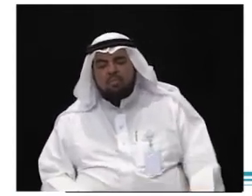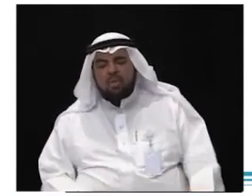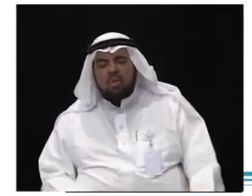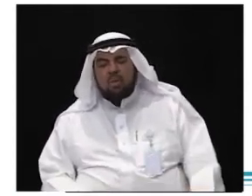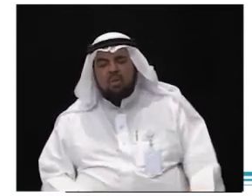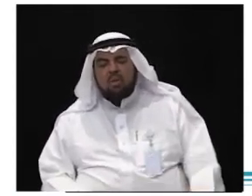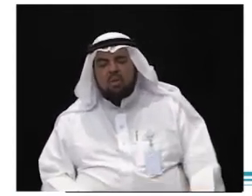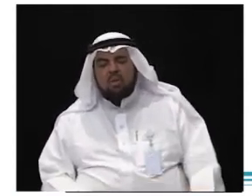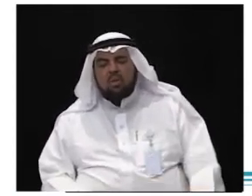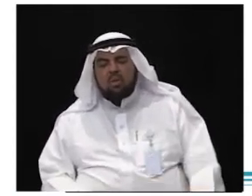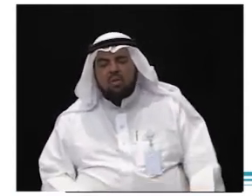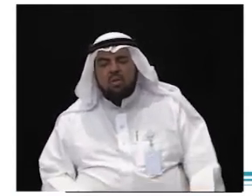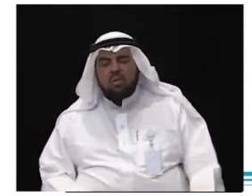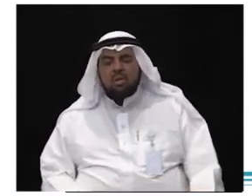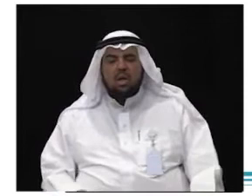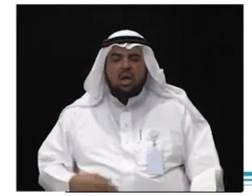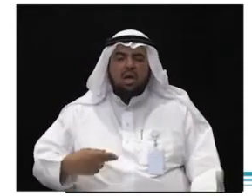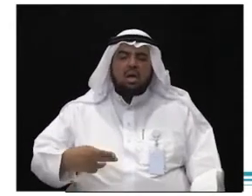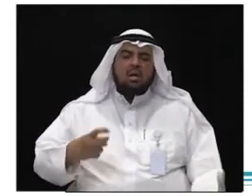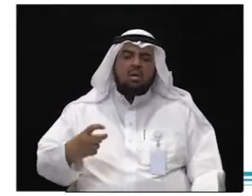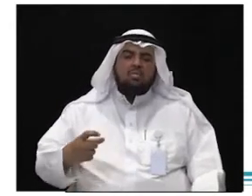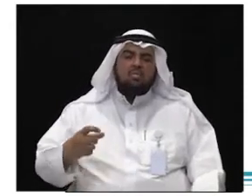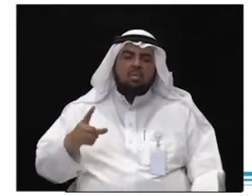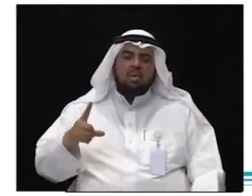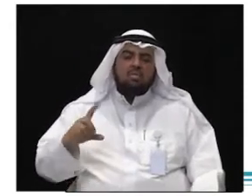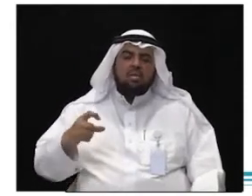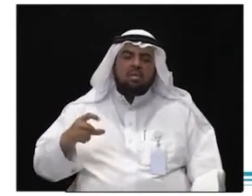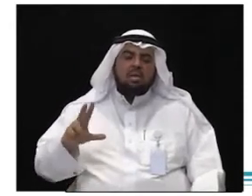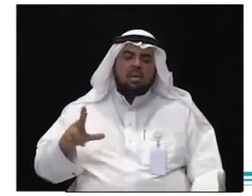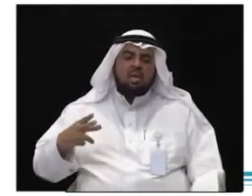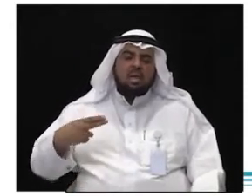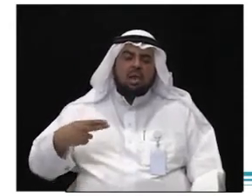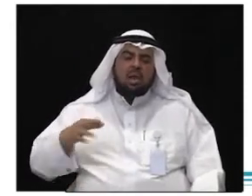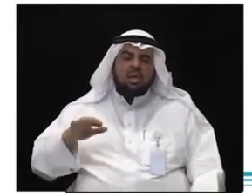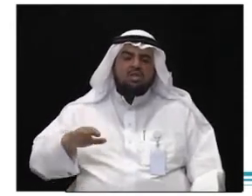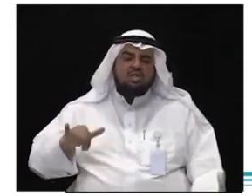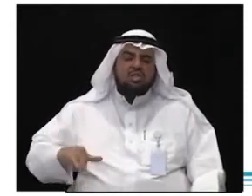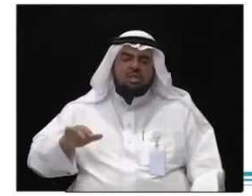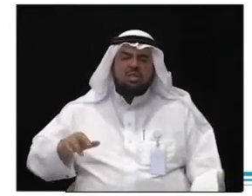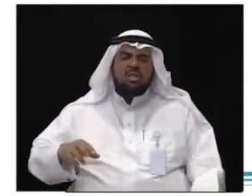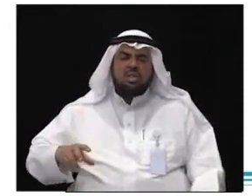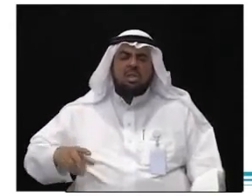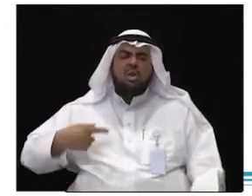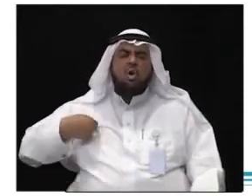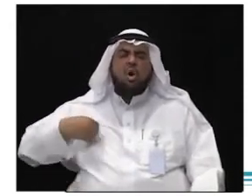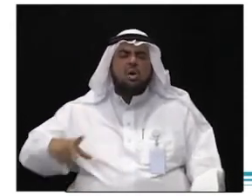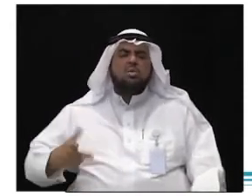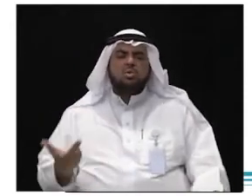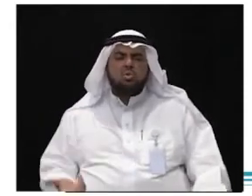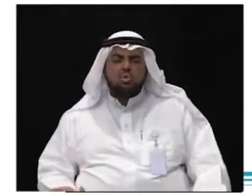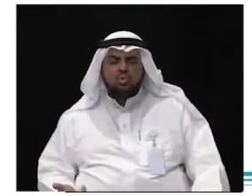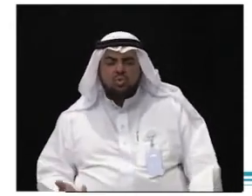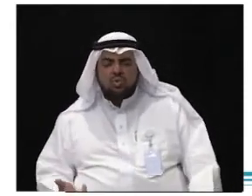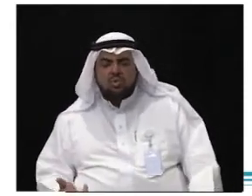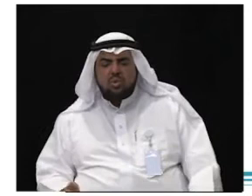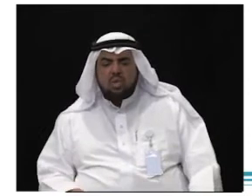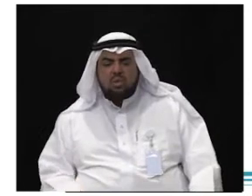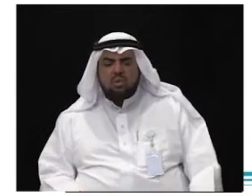وهنا علق عبد العزيز قائلا: ماذا بخصوص تعريف نوع المتغير؟